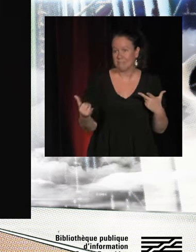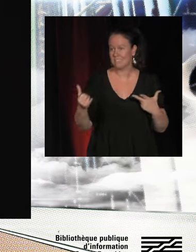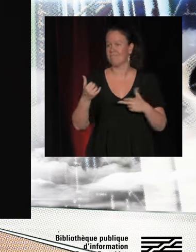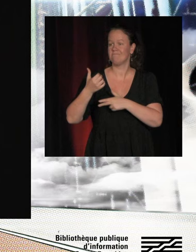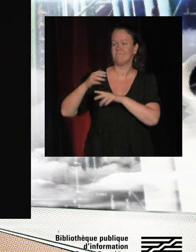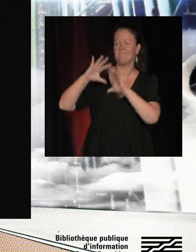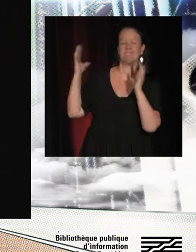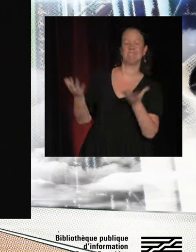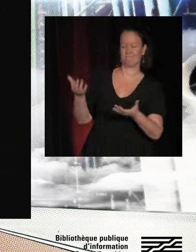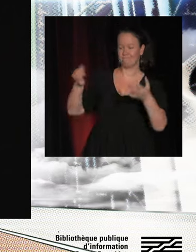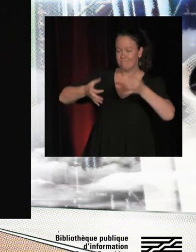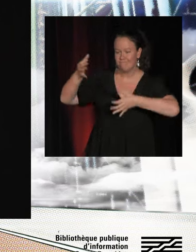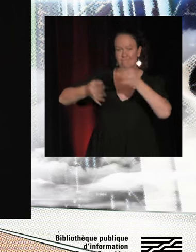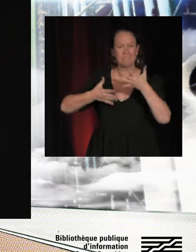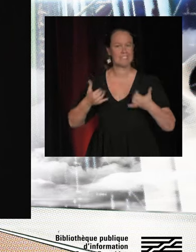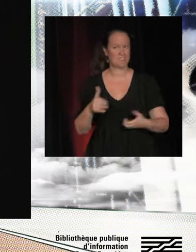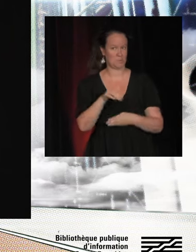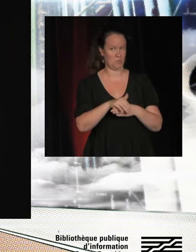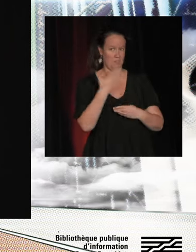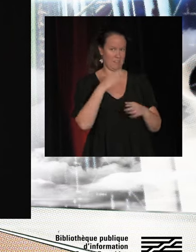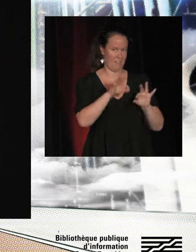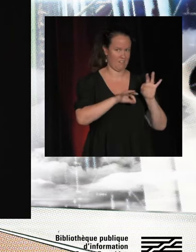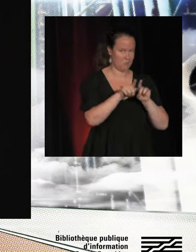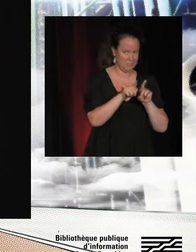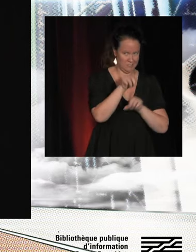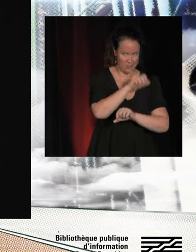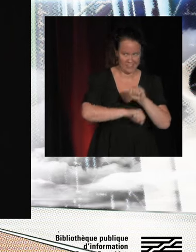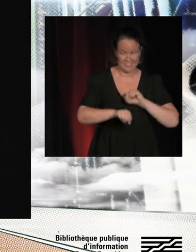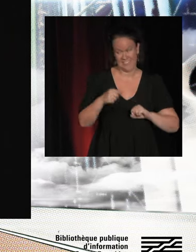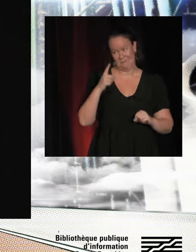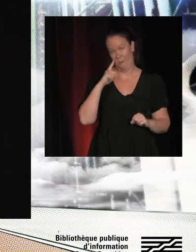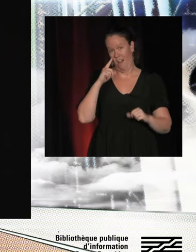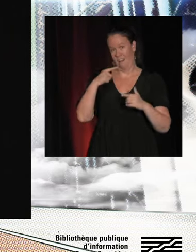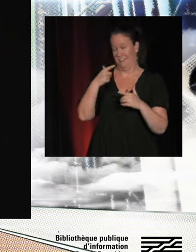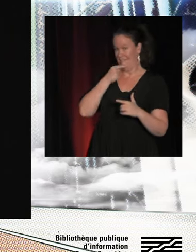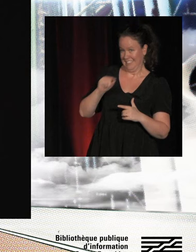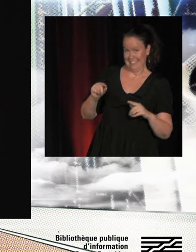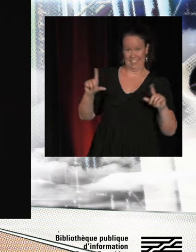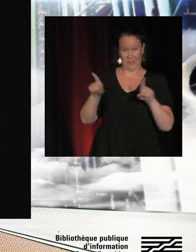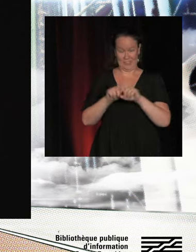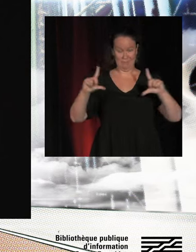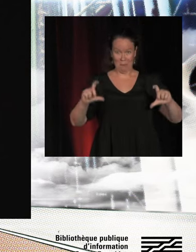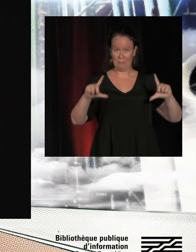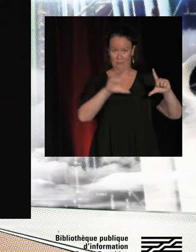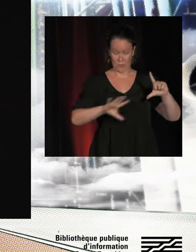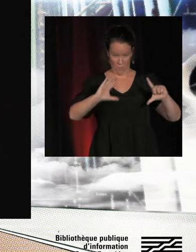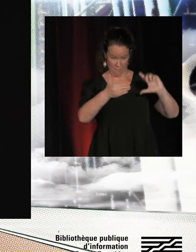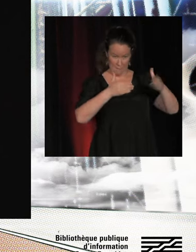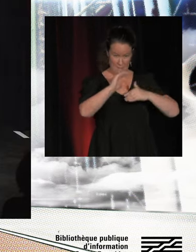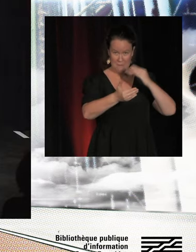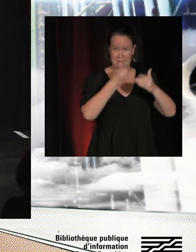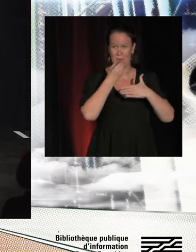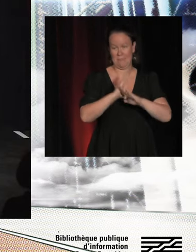Merci beaucoup d'avoir pris le temps de setup ce truc infernal, d'avoir fait les overlays, tout. Vraiment, merci et